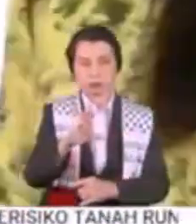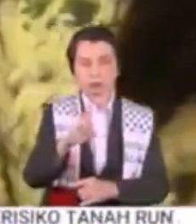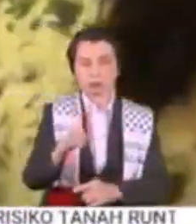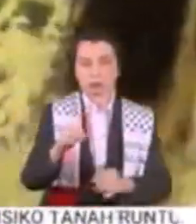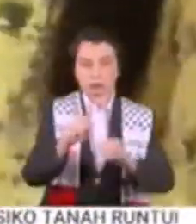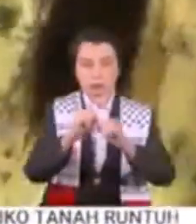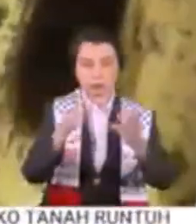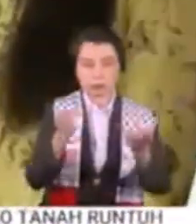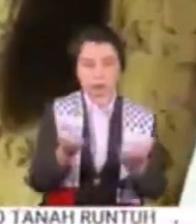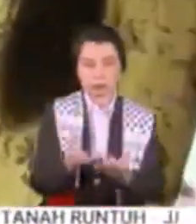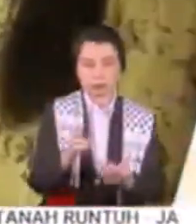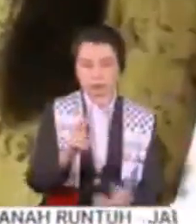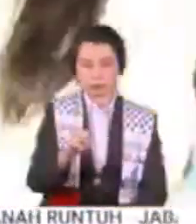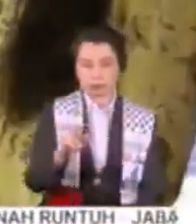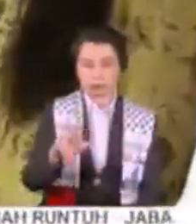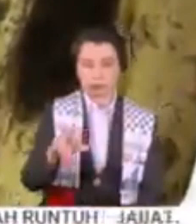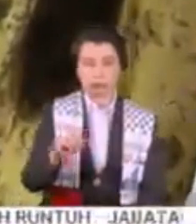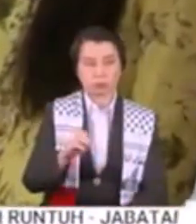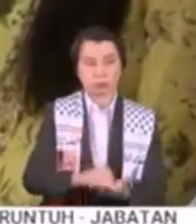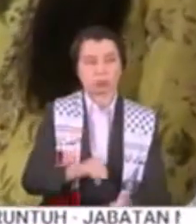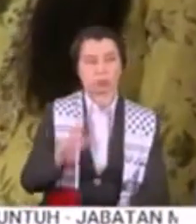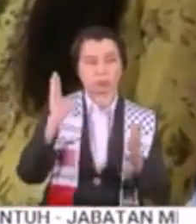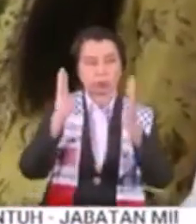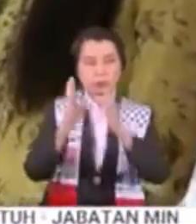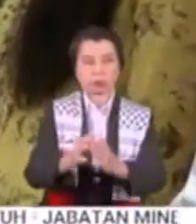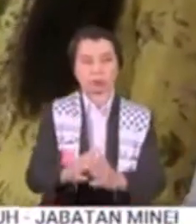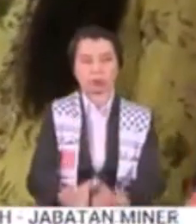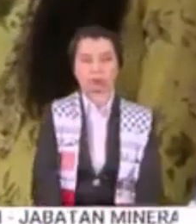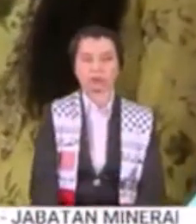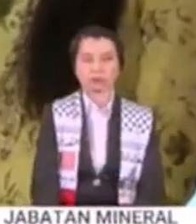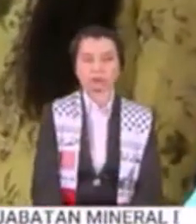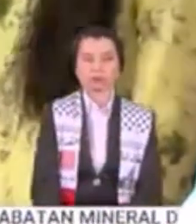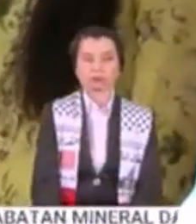GEP Roadmap 2030 di Temerloh, Pahang.